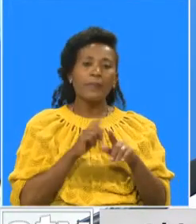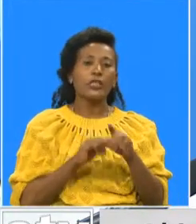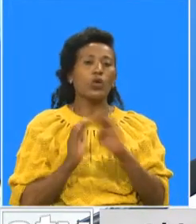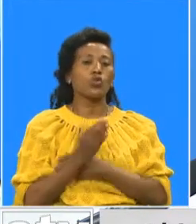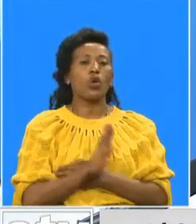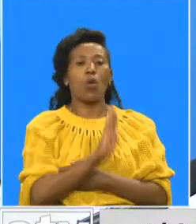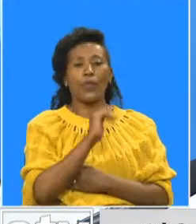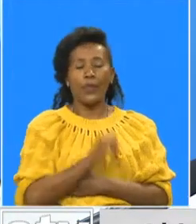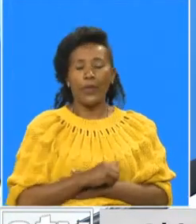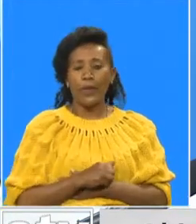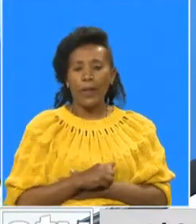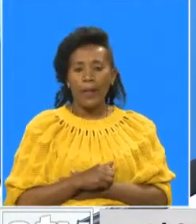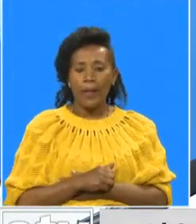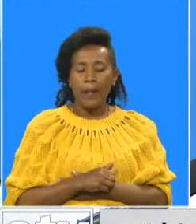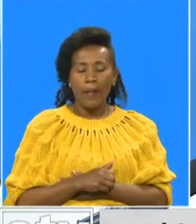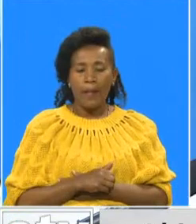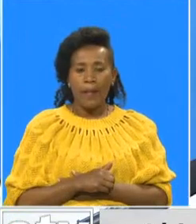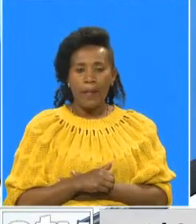ይሁንልዎት።